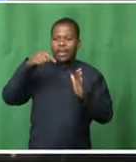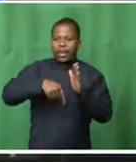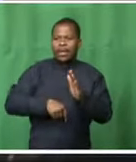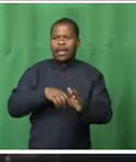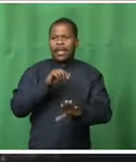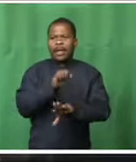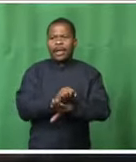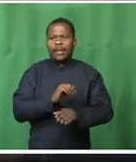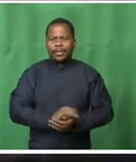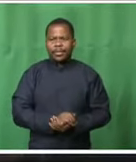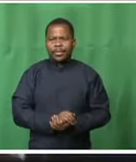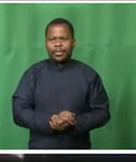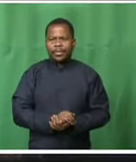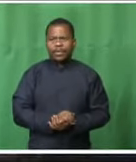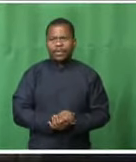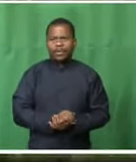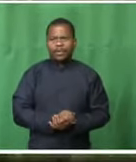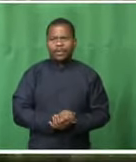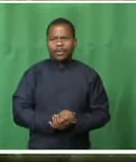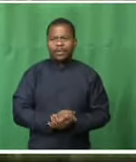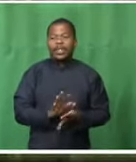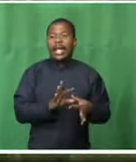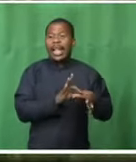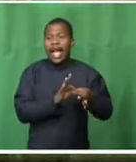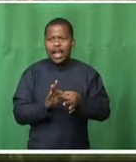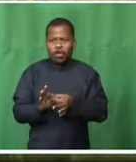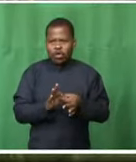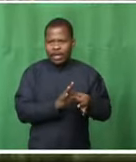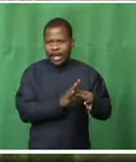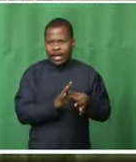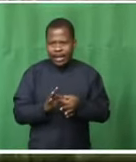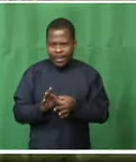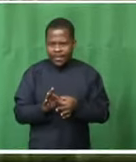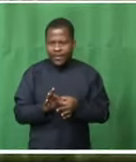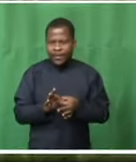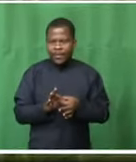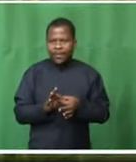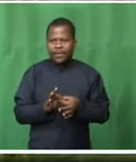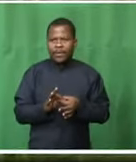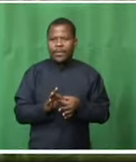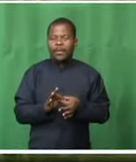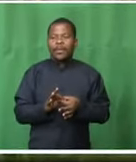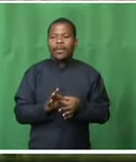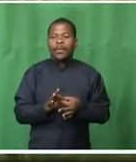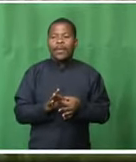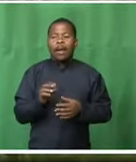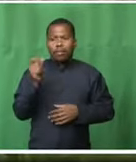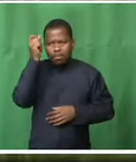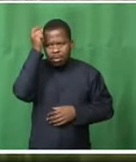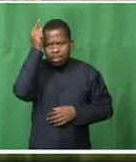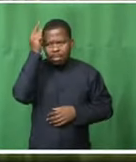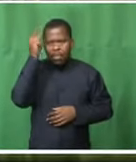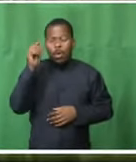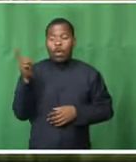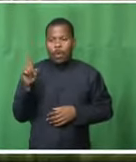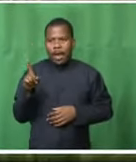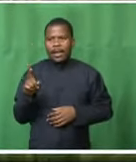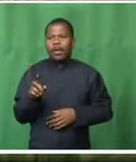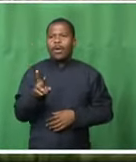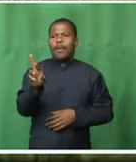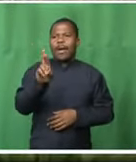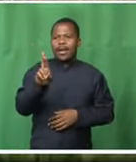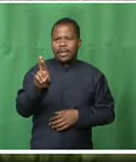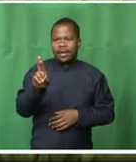an association sikubukile loko ekuthenini le regions bo coach